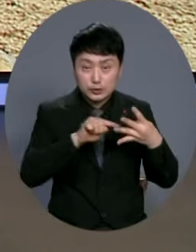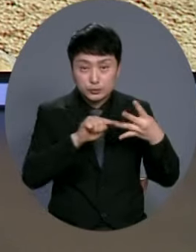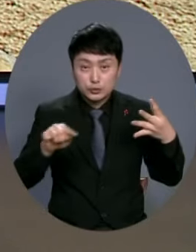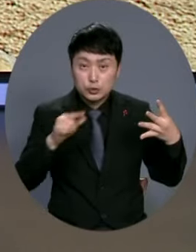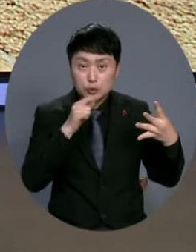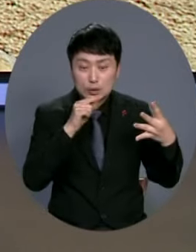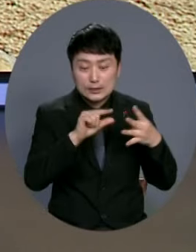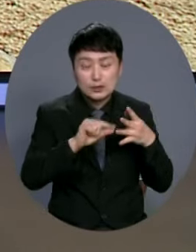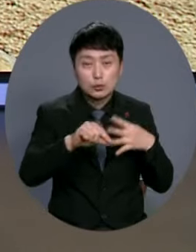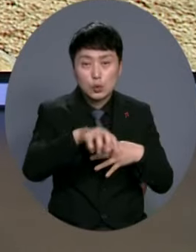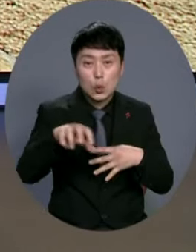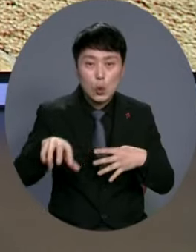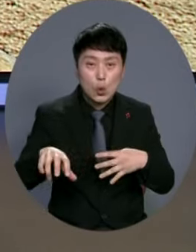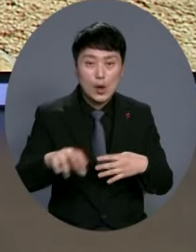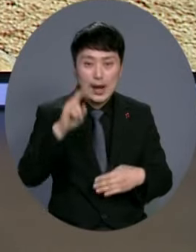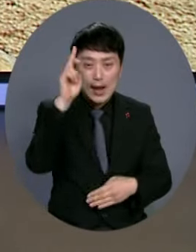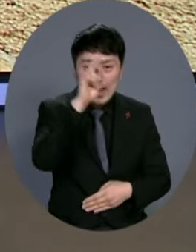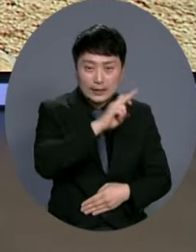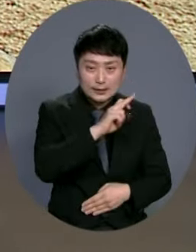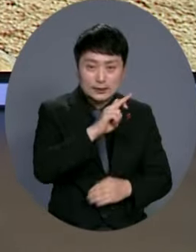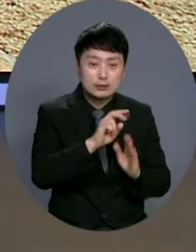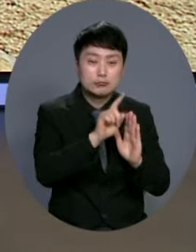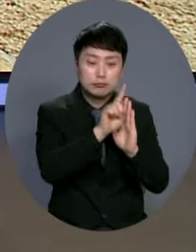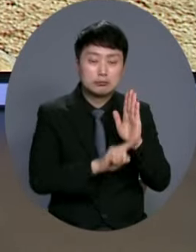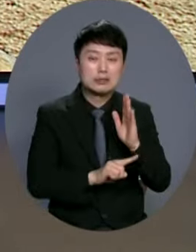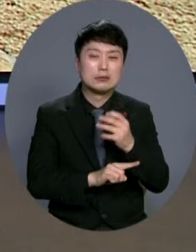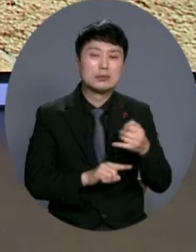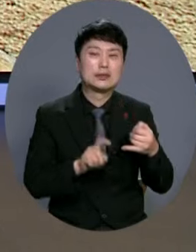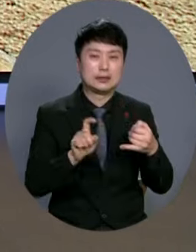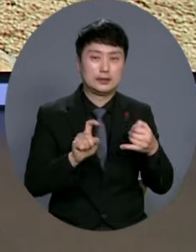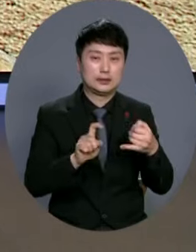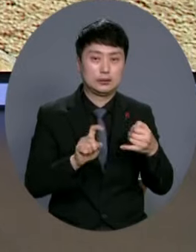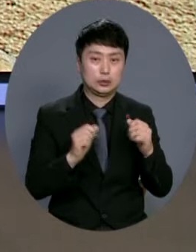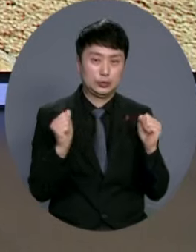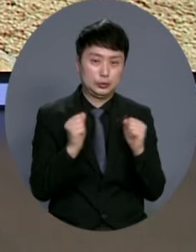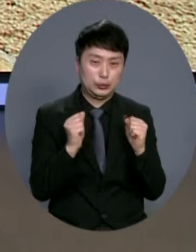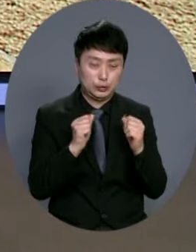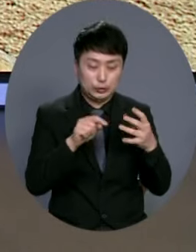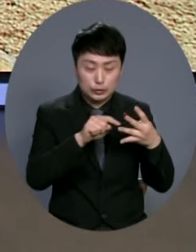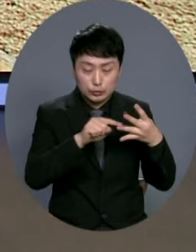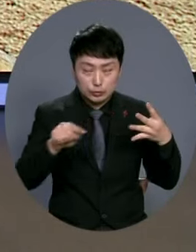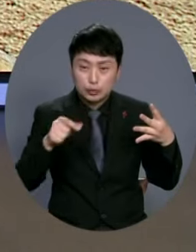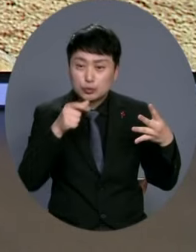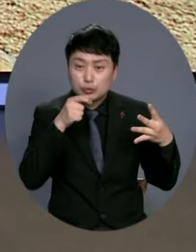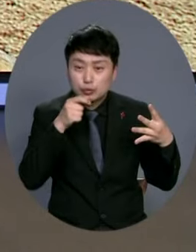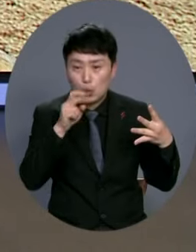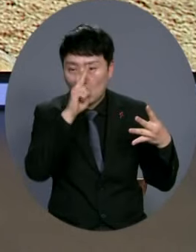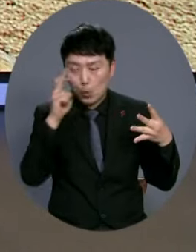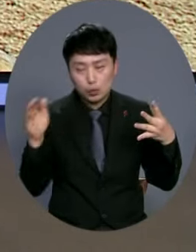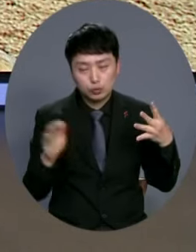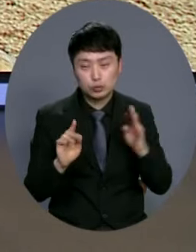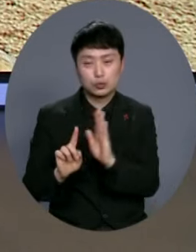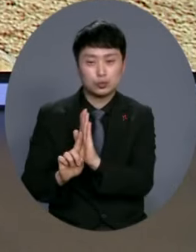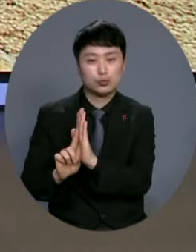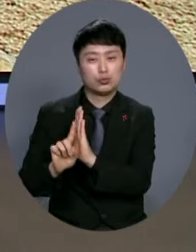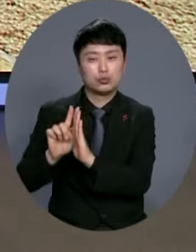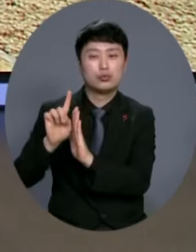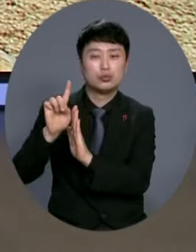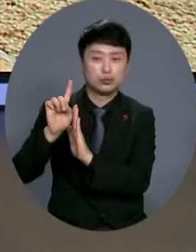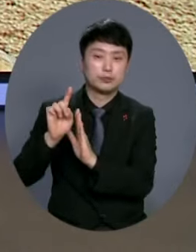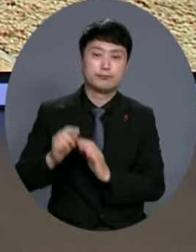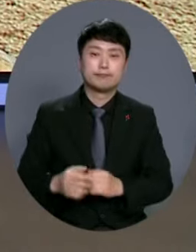지역에서는 아침 기온이 영하 10도까지 뚝 떨어지겠고요 이번 추위는 수요일 오후부터 더 차차 기온이 오르며 물러날